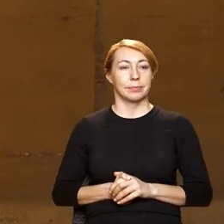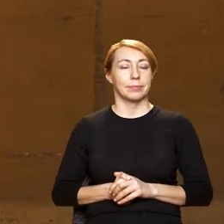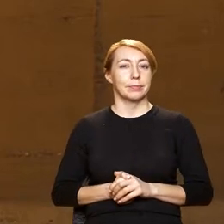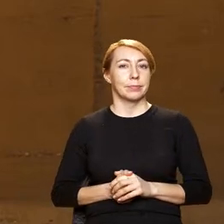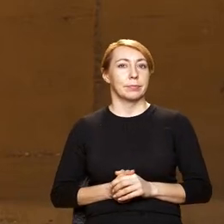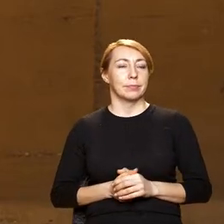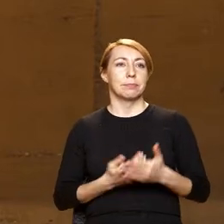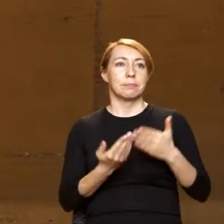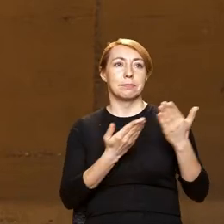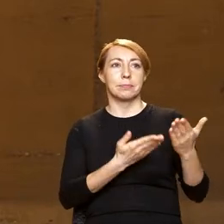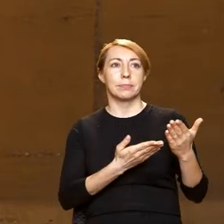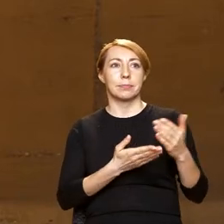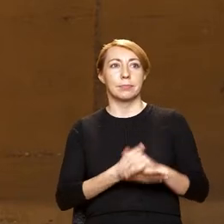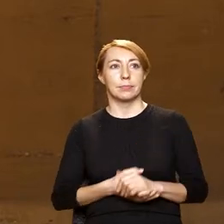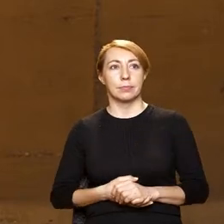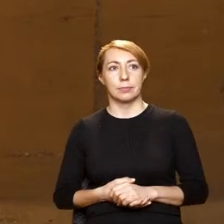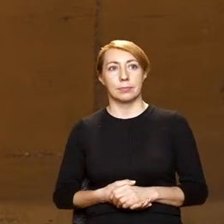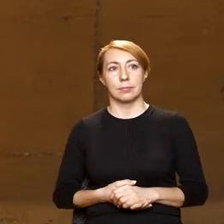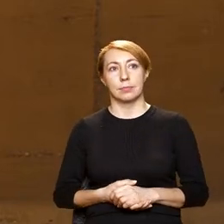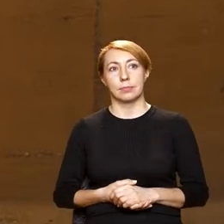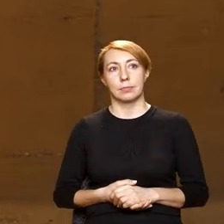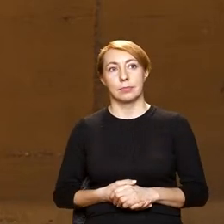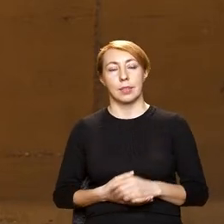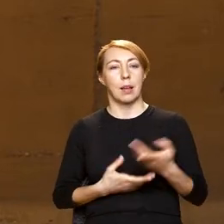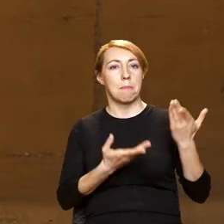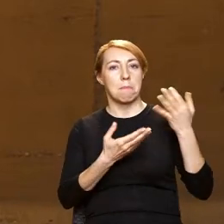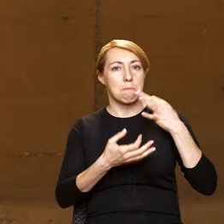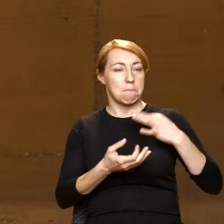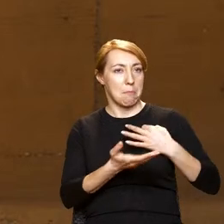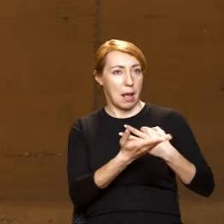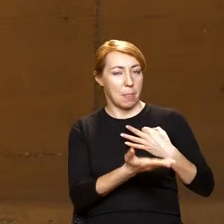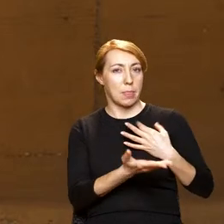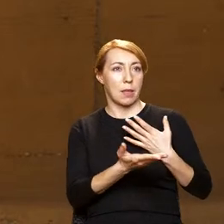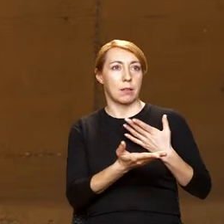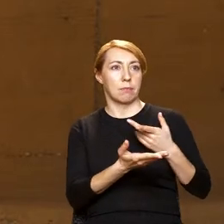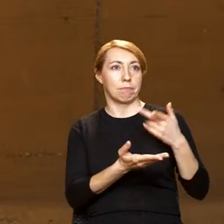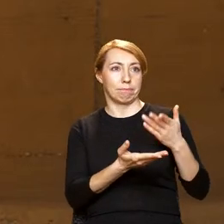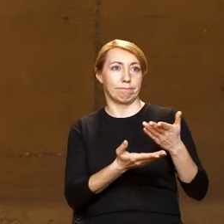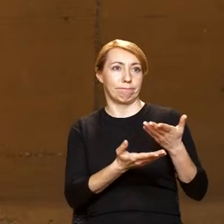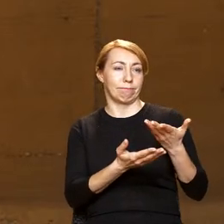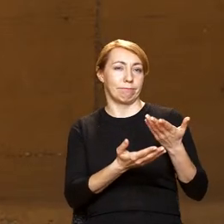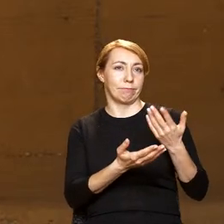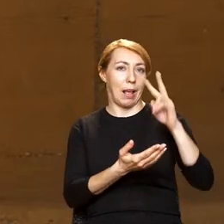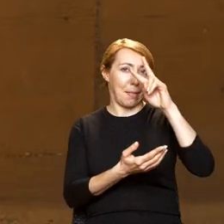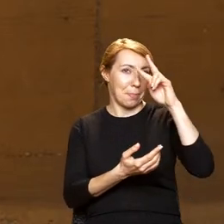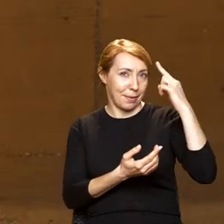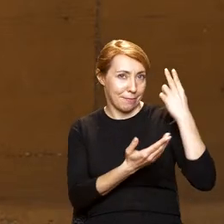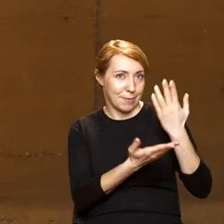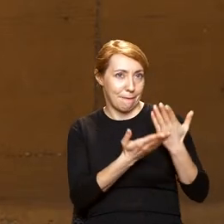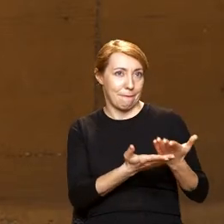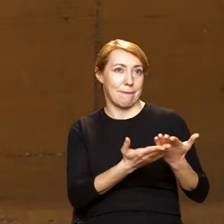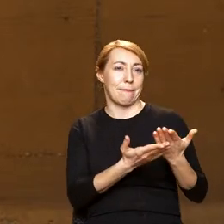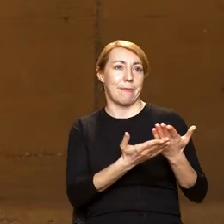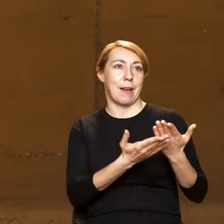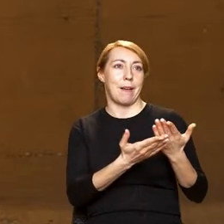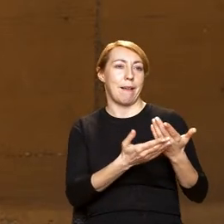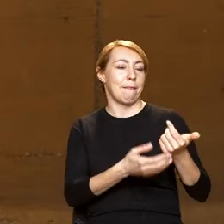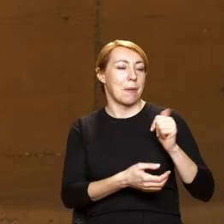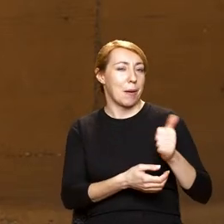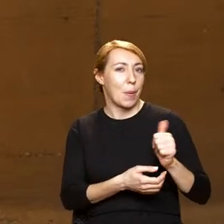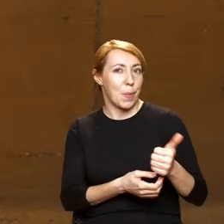naszego gościa. Pan jako właśnie Litwin, jako osoba,